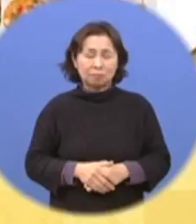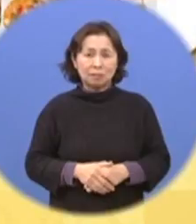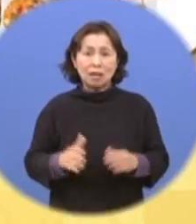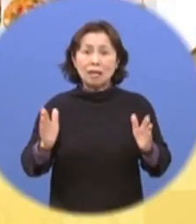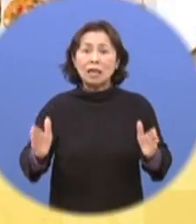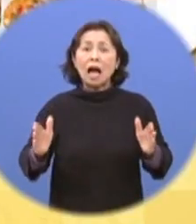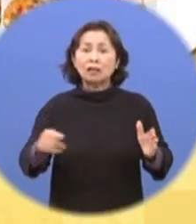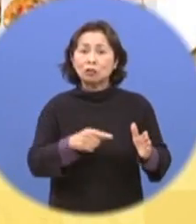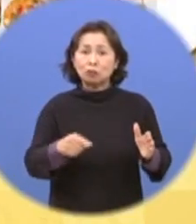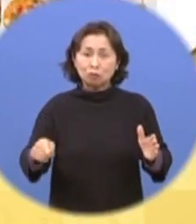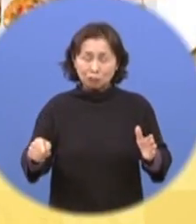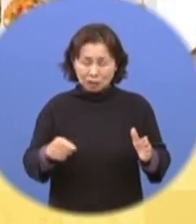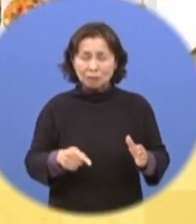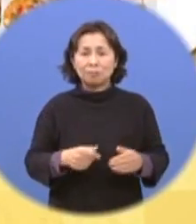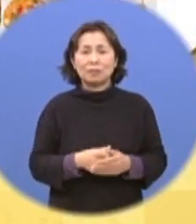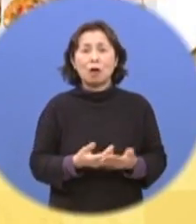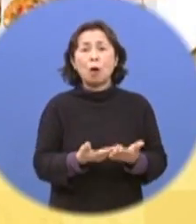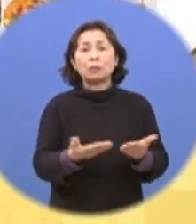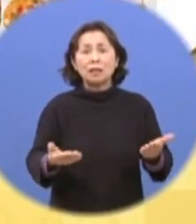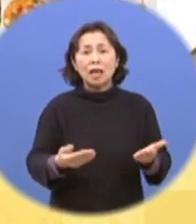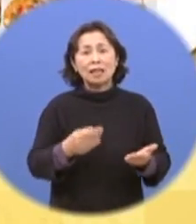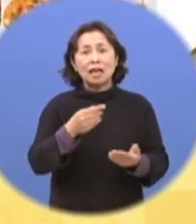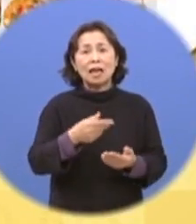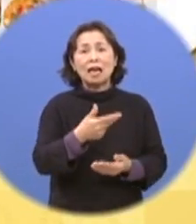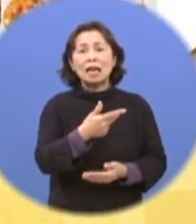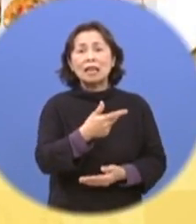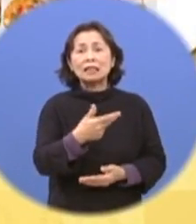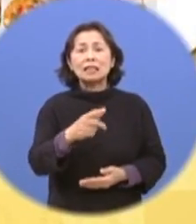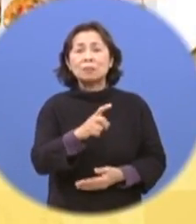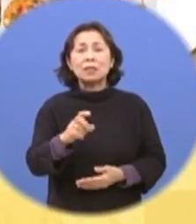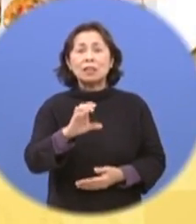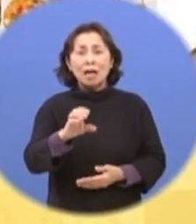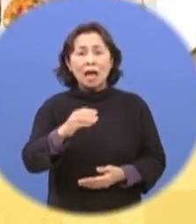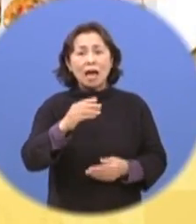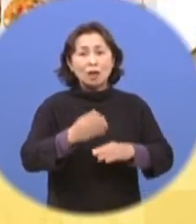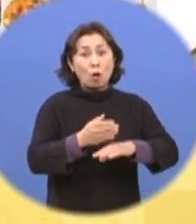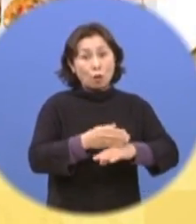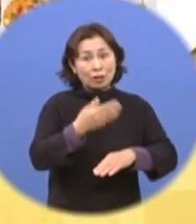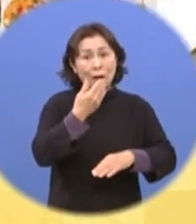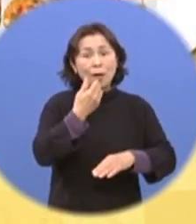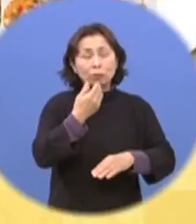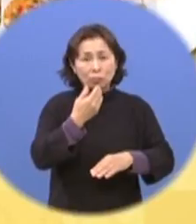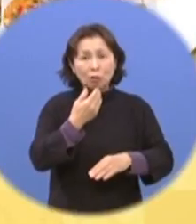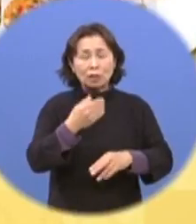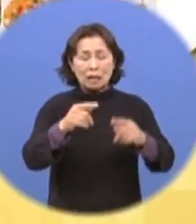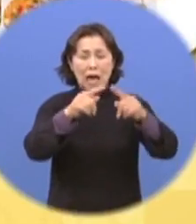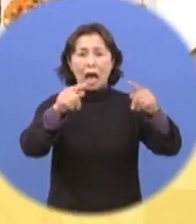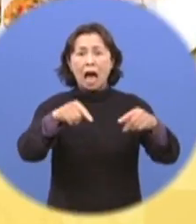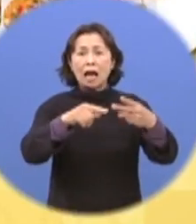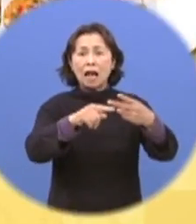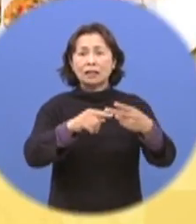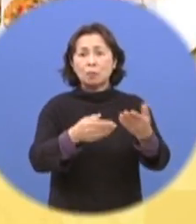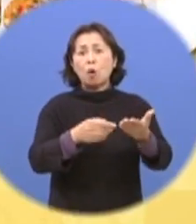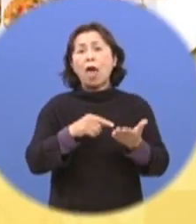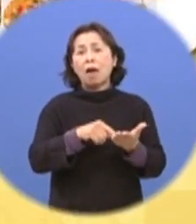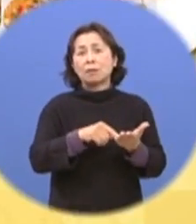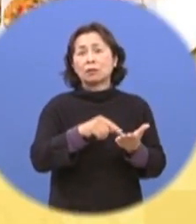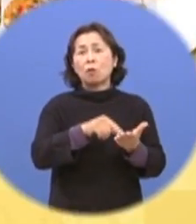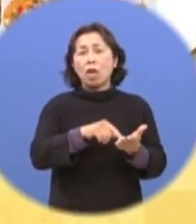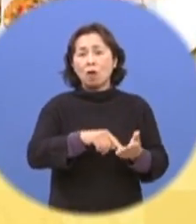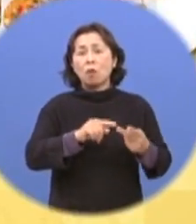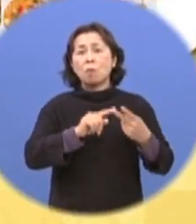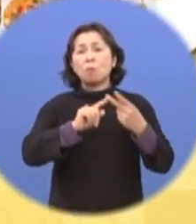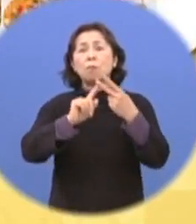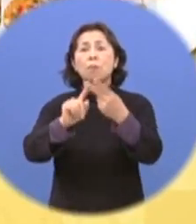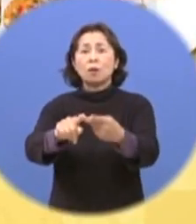に協賛店で時米料理を食べると大胡ハガキがもらえます応募いただいた方の中から抽選で